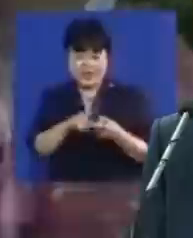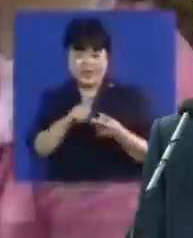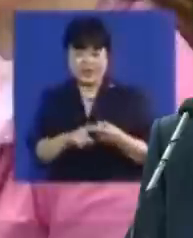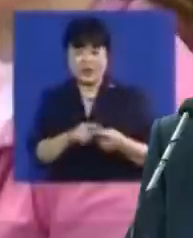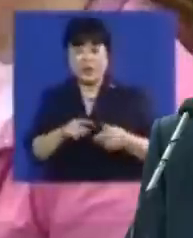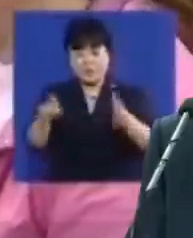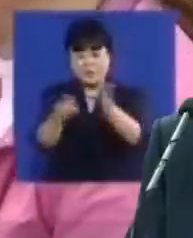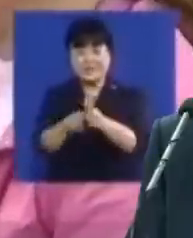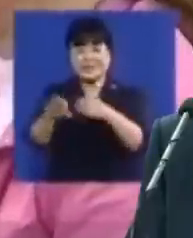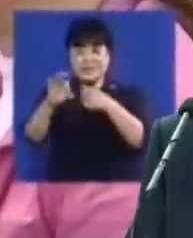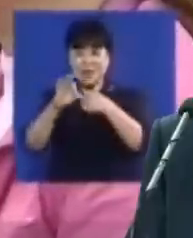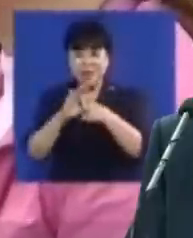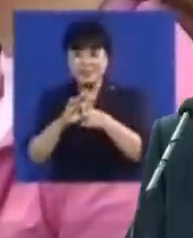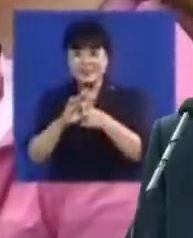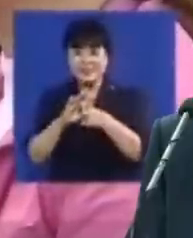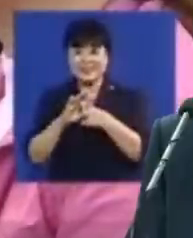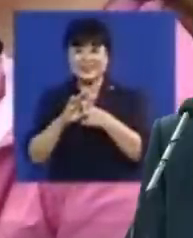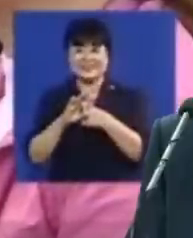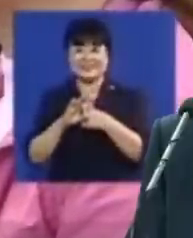대로 믿으면